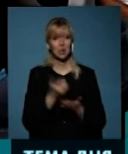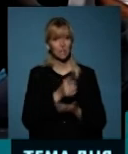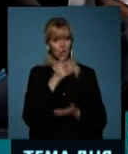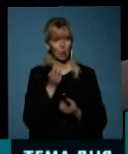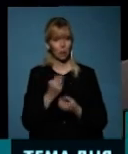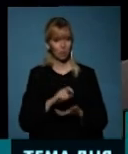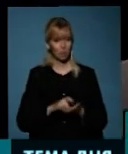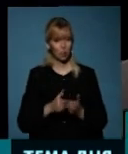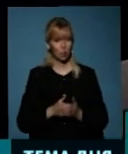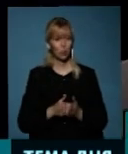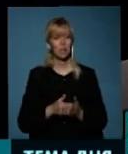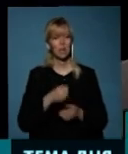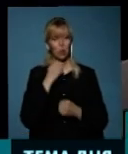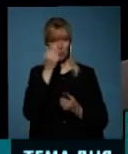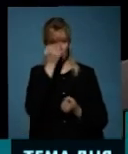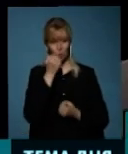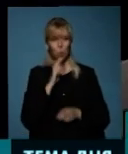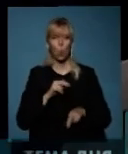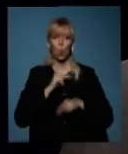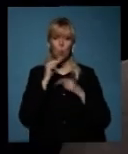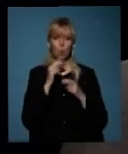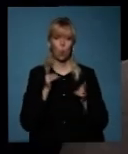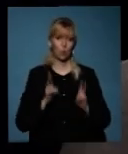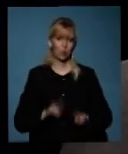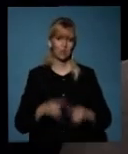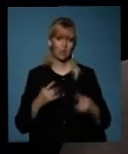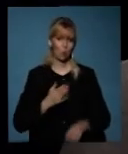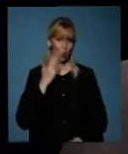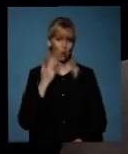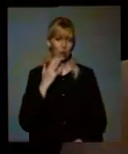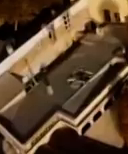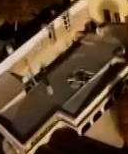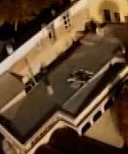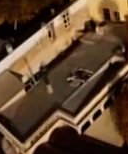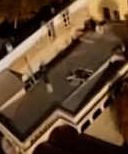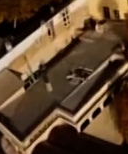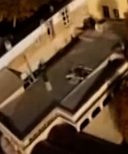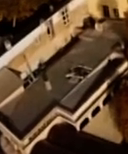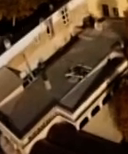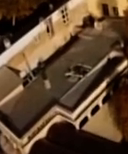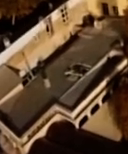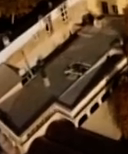до нас в студію. Глядачам дякую за увагу. Будьте обережними і залишайтесь з телеканалом «Буковина». Все.